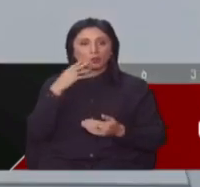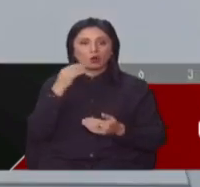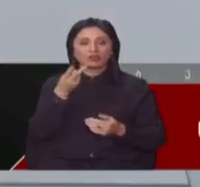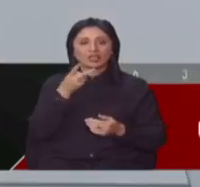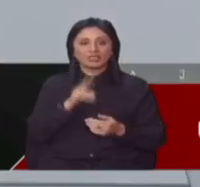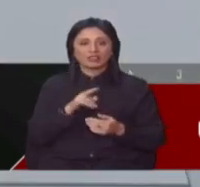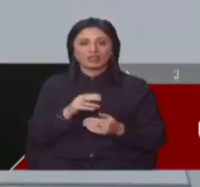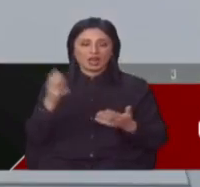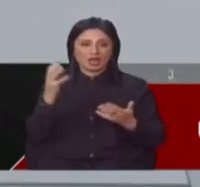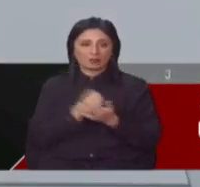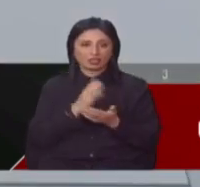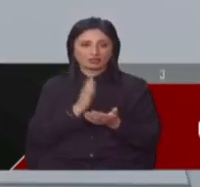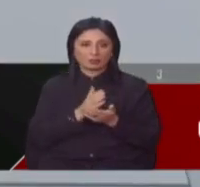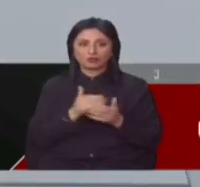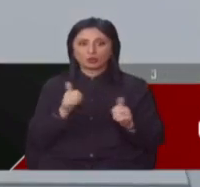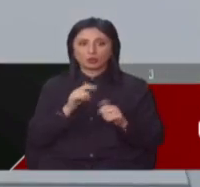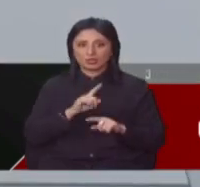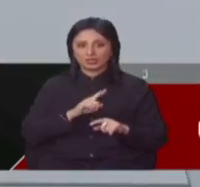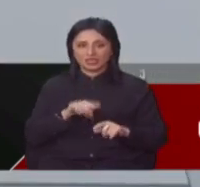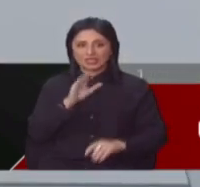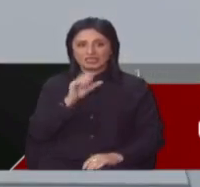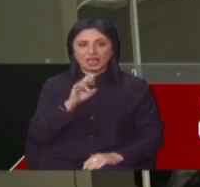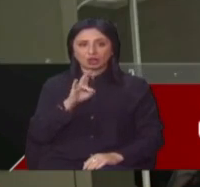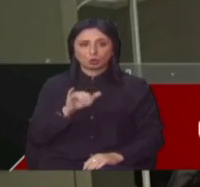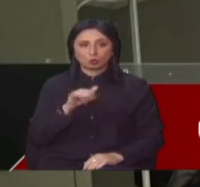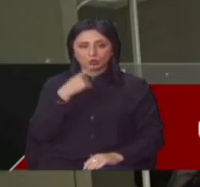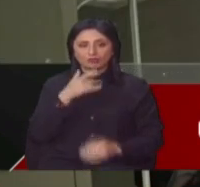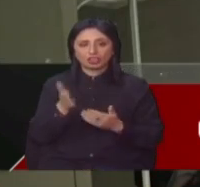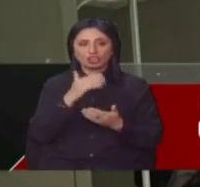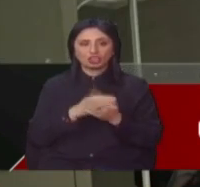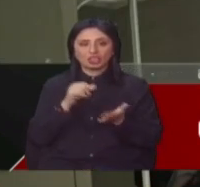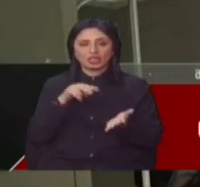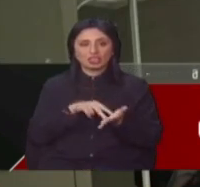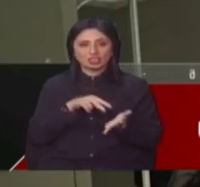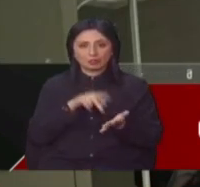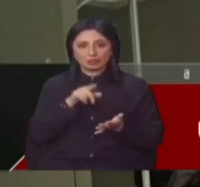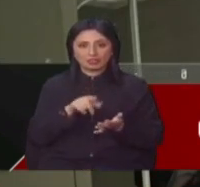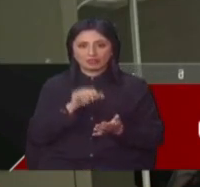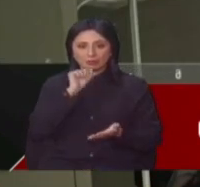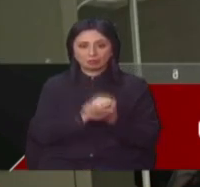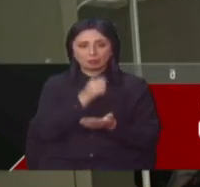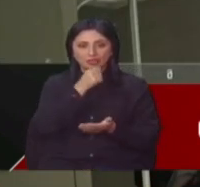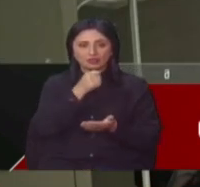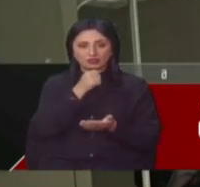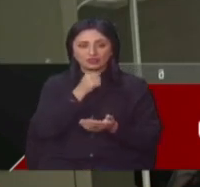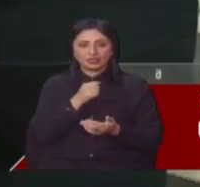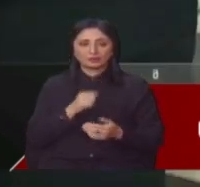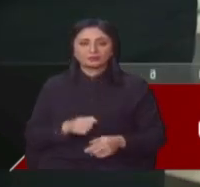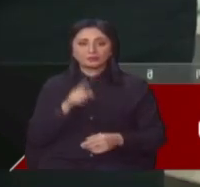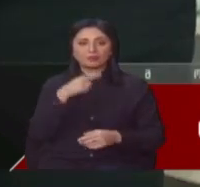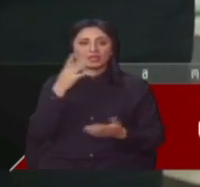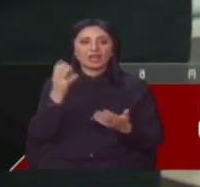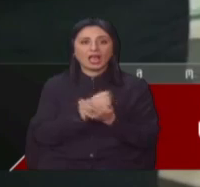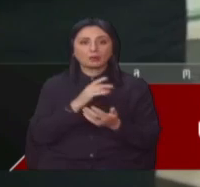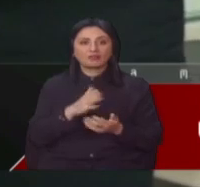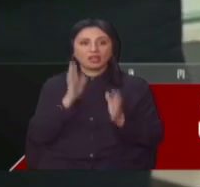მოლდოვისათვის გამარჯვებაა. Როგორც Maia Sandu თქვა დღეს შედეგების შეფასებისას ბრიფინგზე, მან